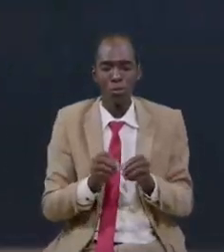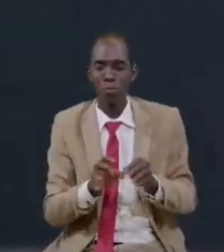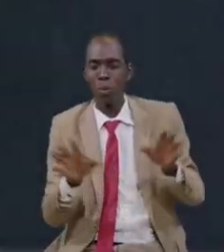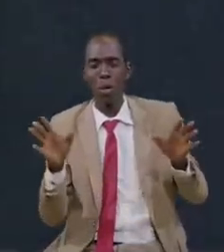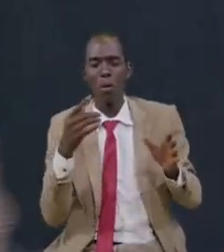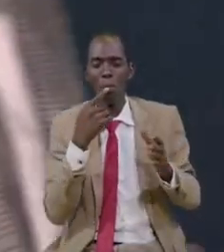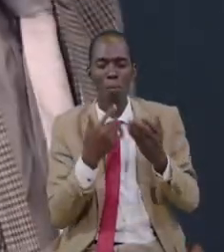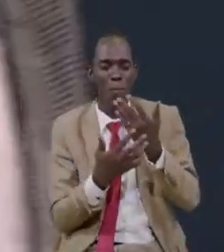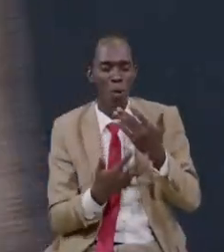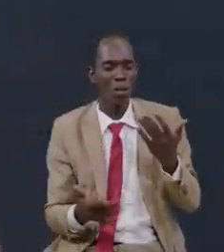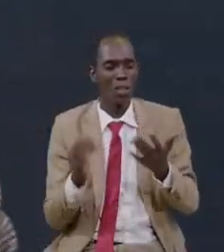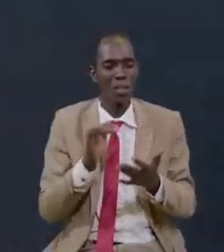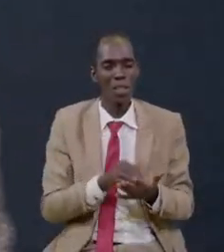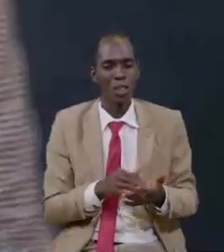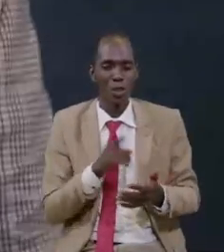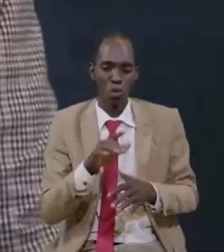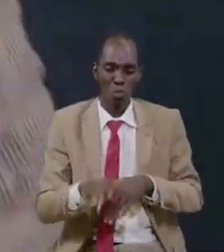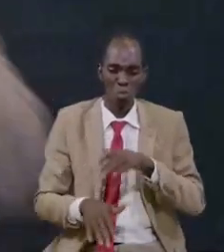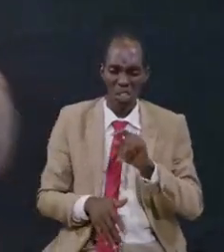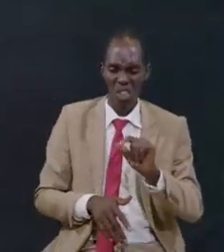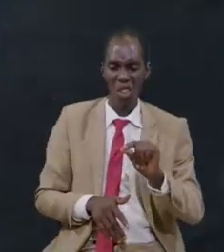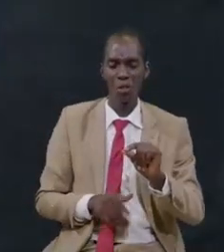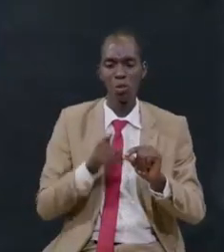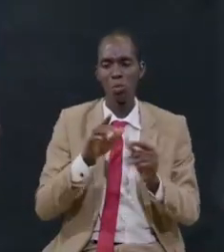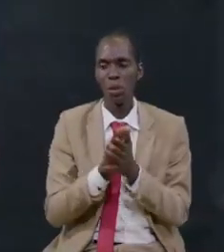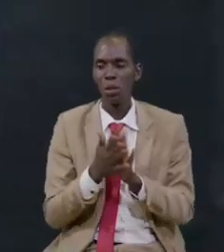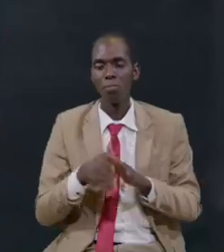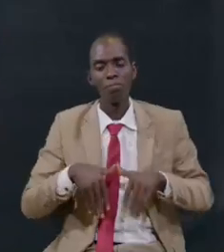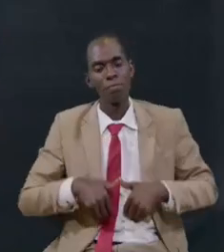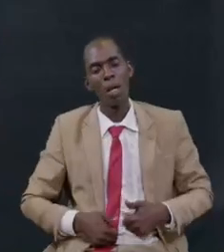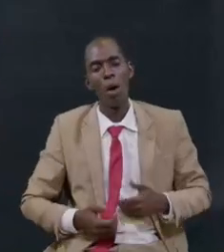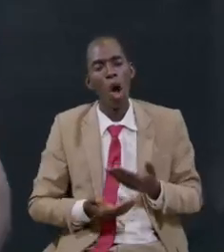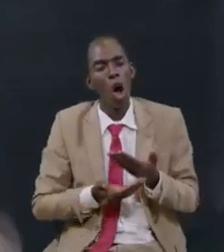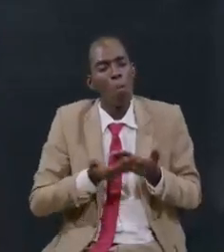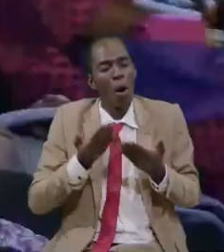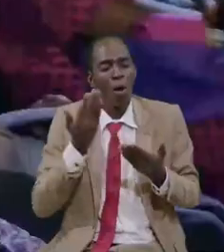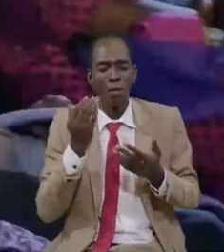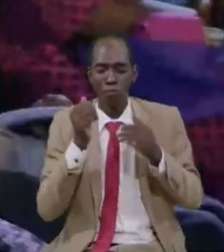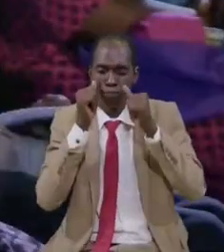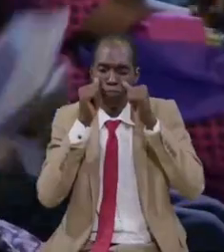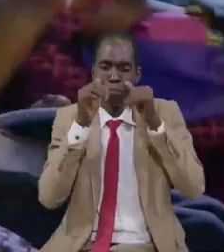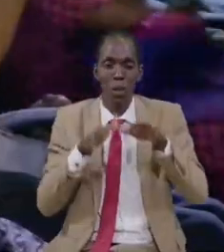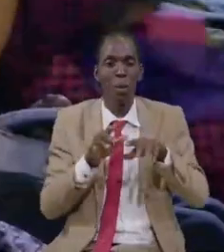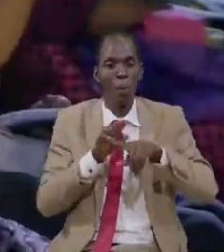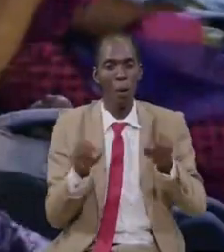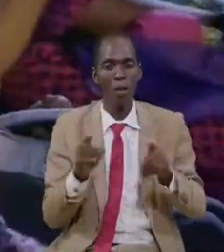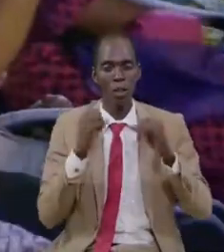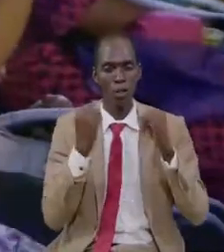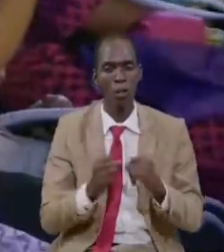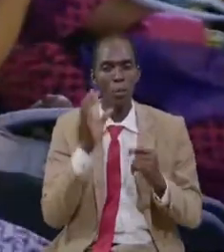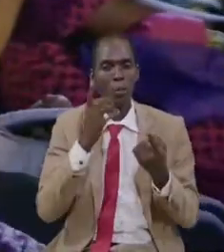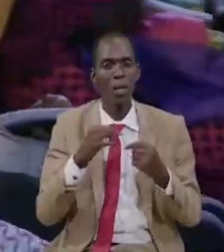un peu et tu es vraiment épuisé. C'est comme si tu veux t'écrouler. La force te viendra ce soir au nom de